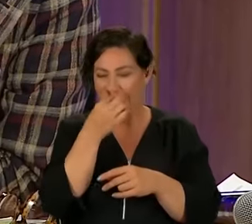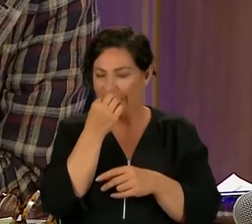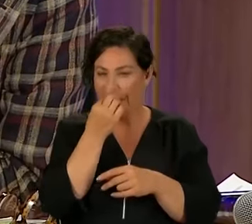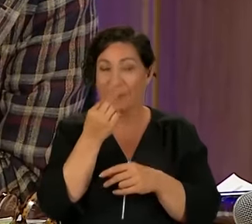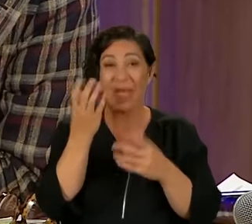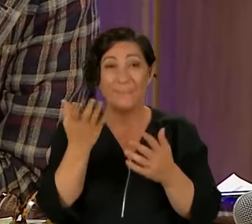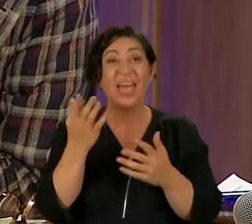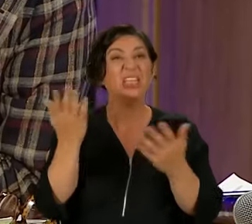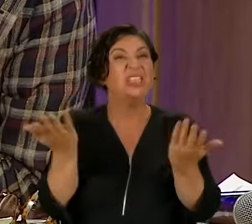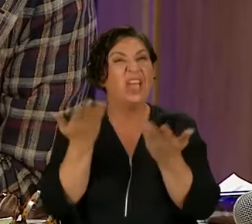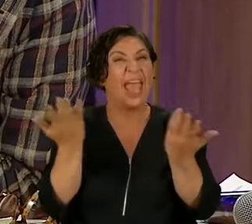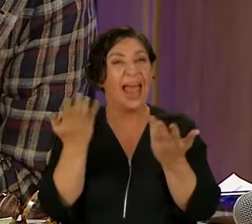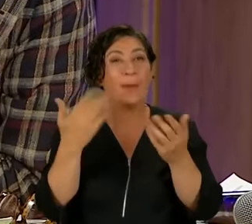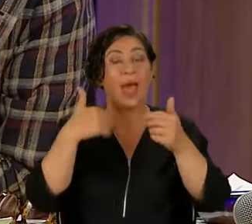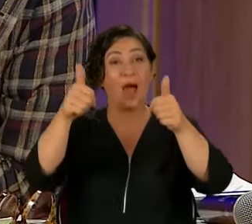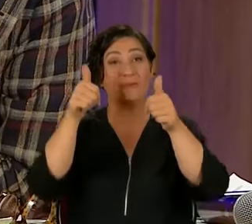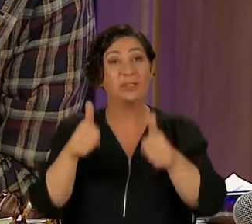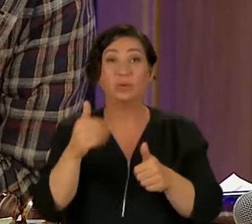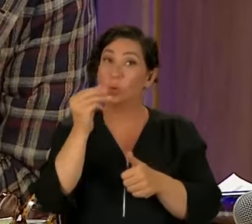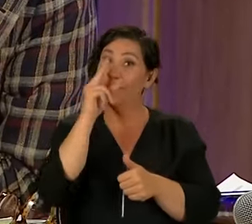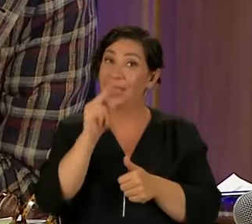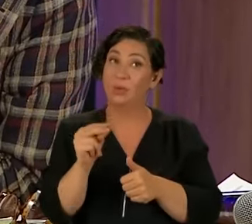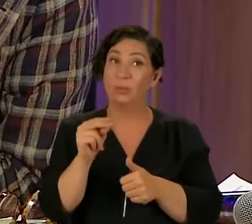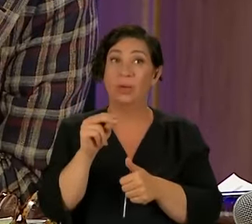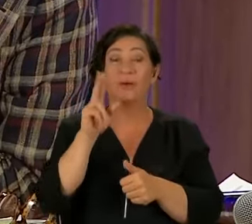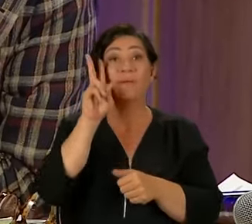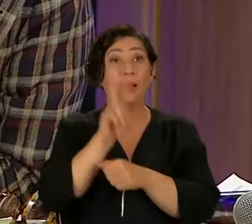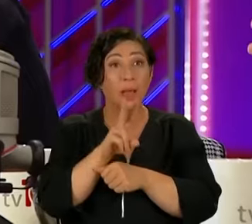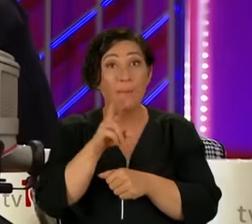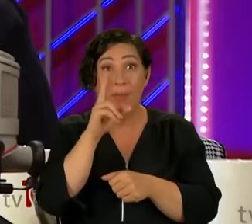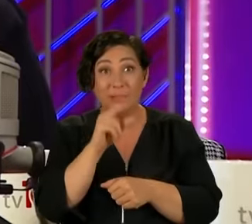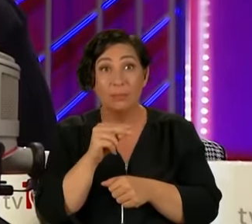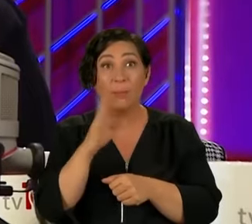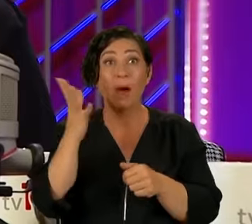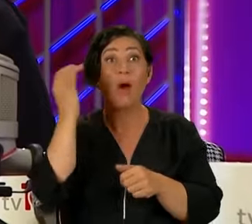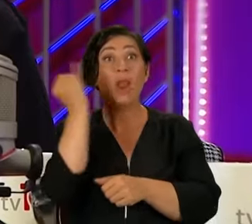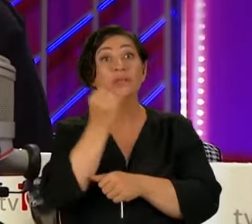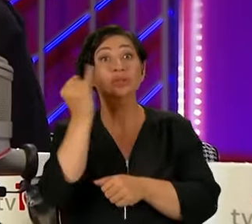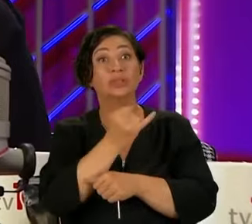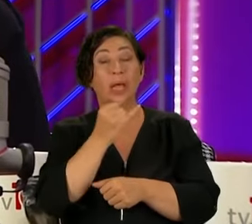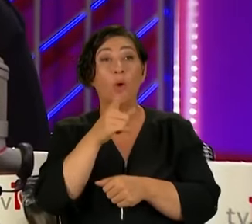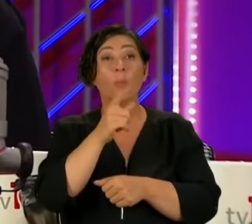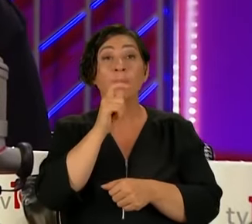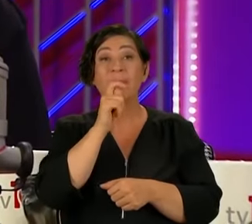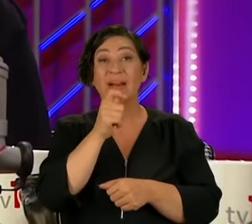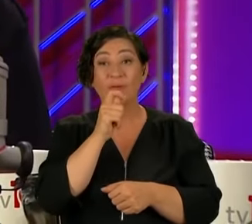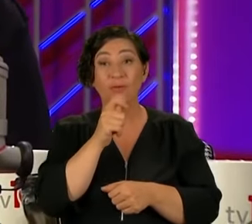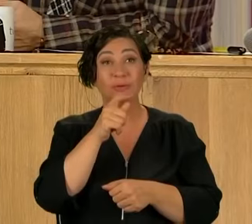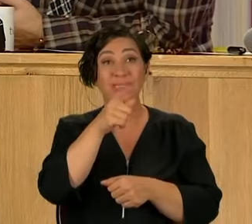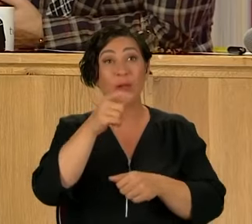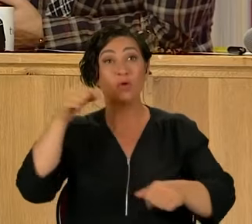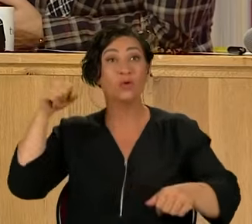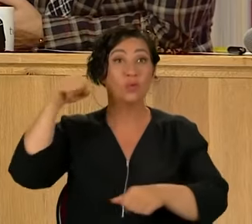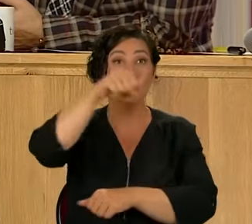Fakat şeyler... Ben afişleri çok beğeniyorum. Vallahi beğendin evet, mi abi? Bayağı çok beğeniyorum. O şeyin, mikrofonun evet, sana